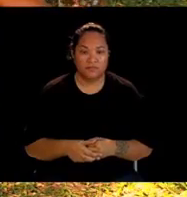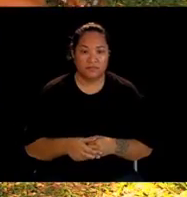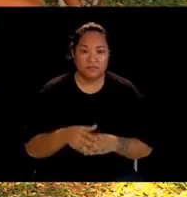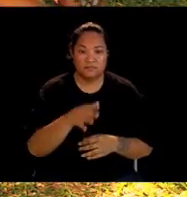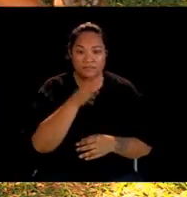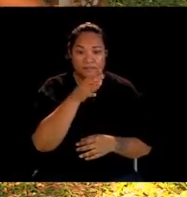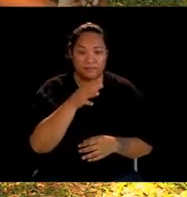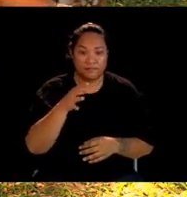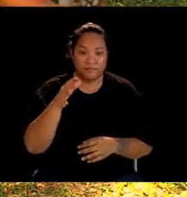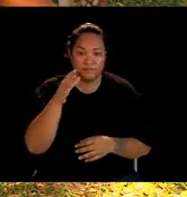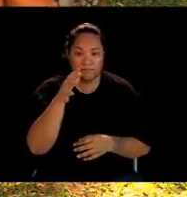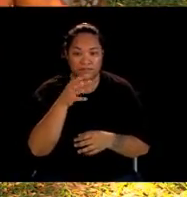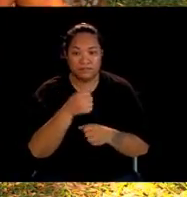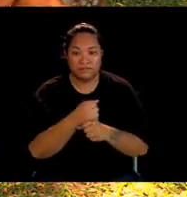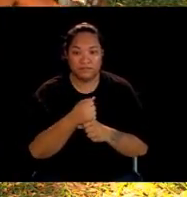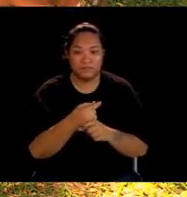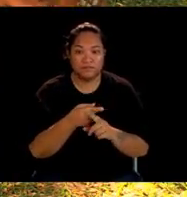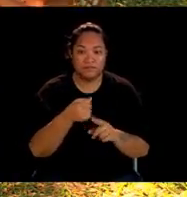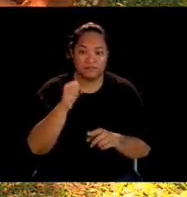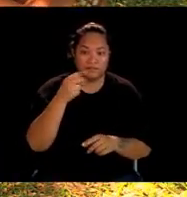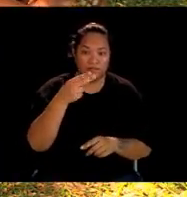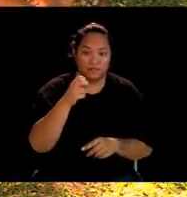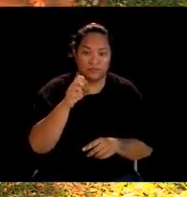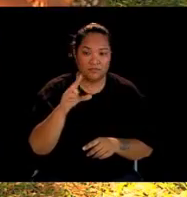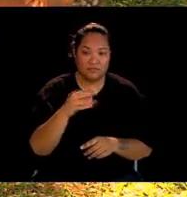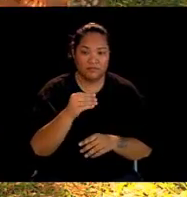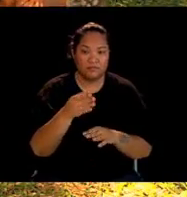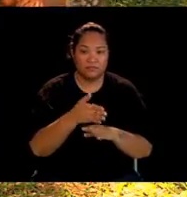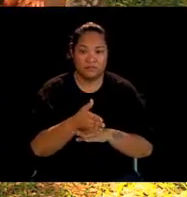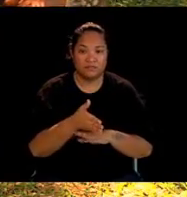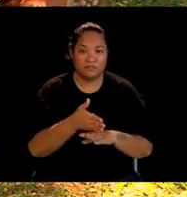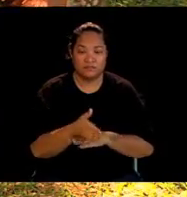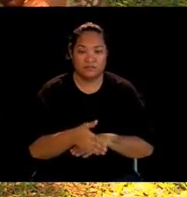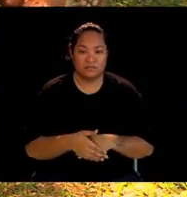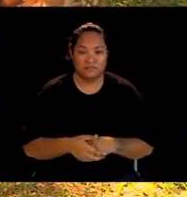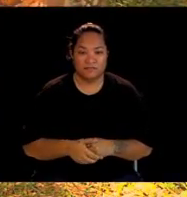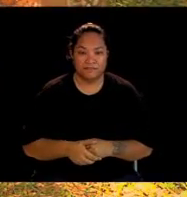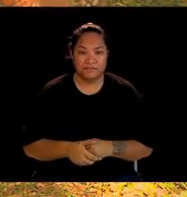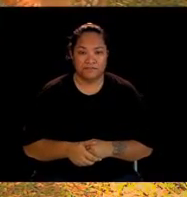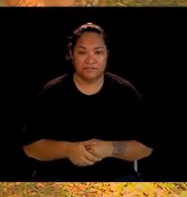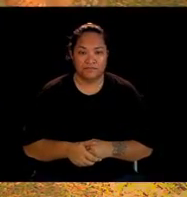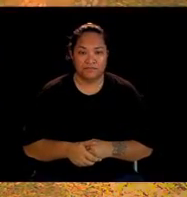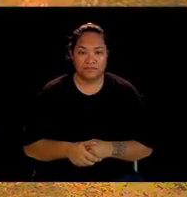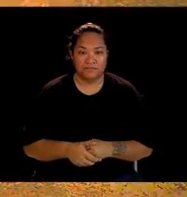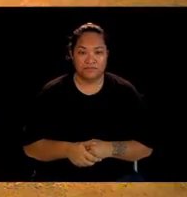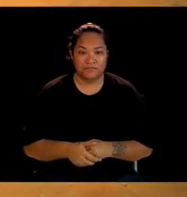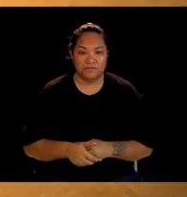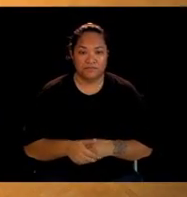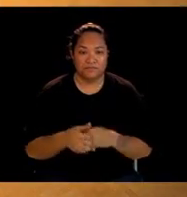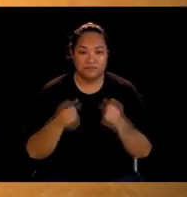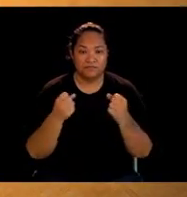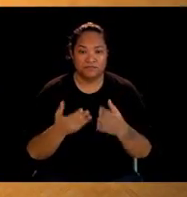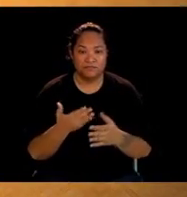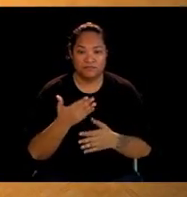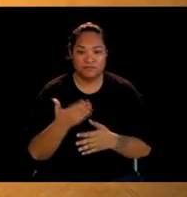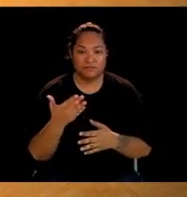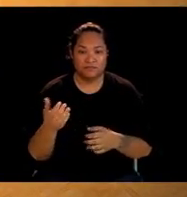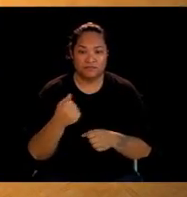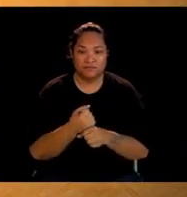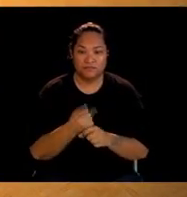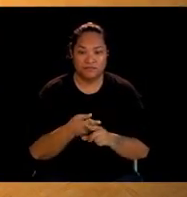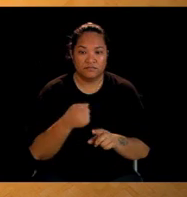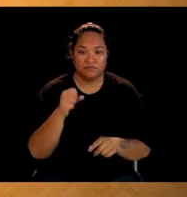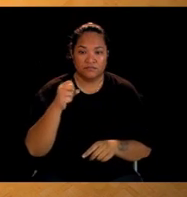Efektus gwinalo, mafatinas ginin itsegay dani hadzu siha. Tatlo, megay na